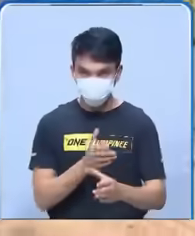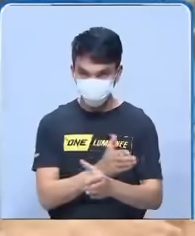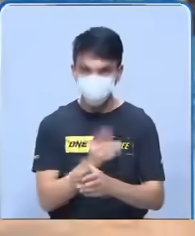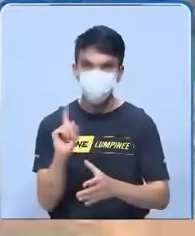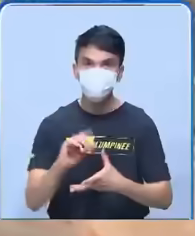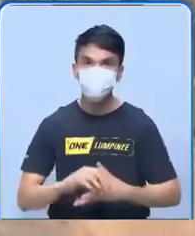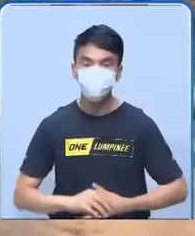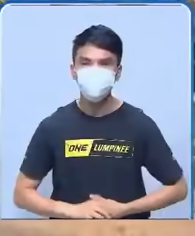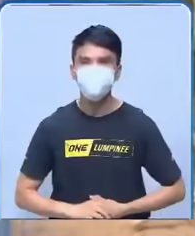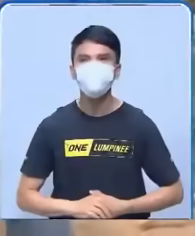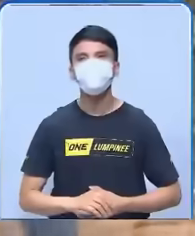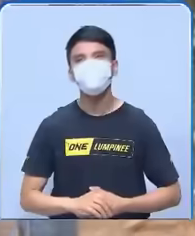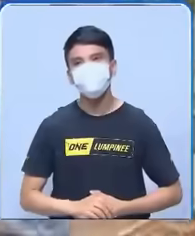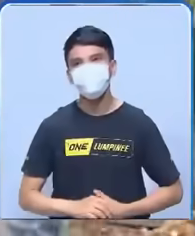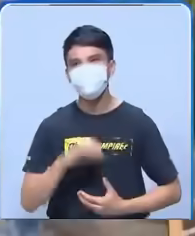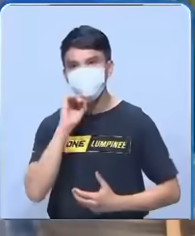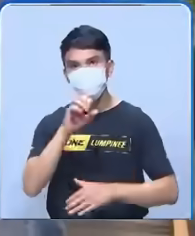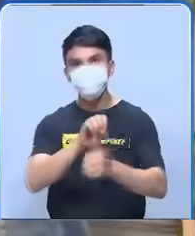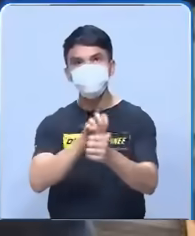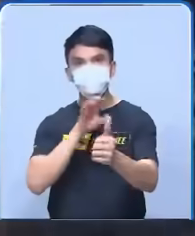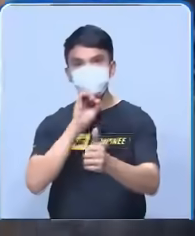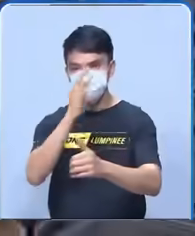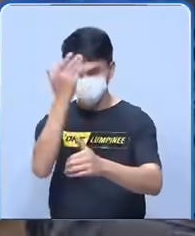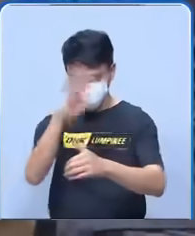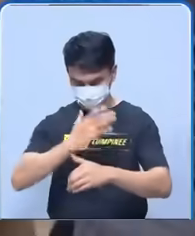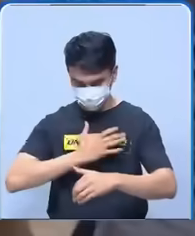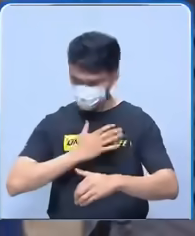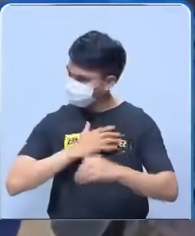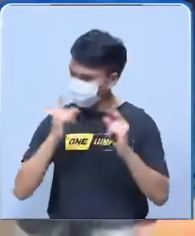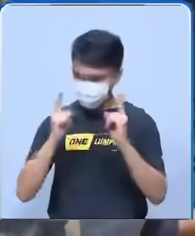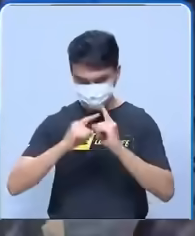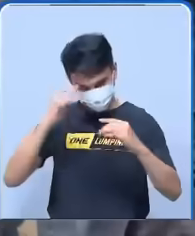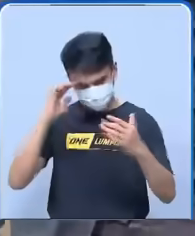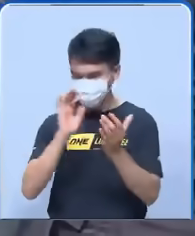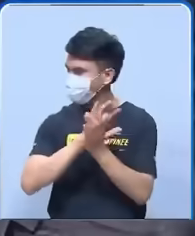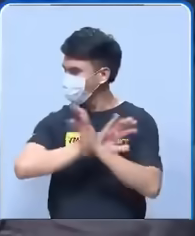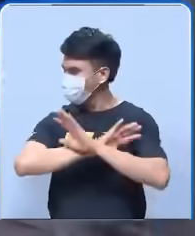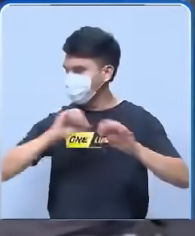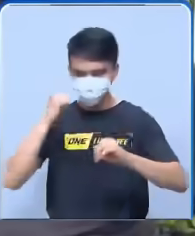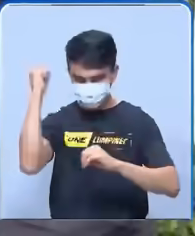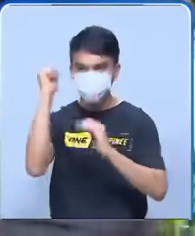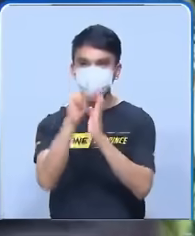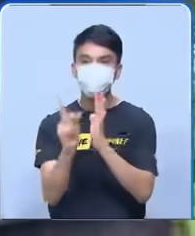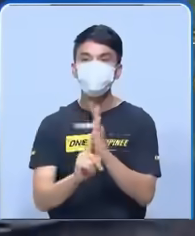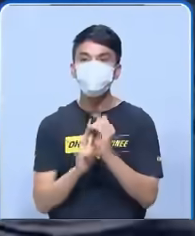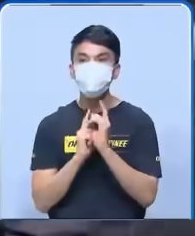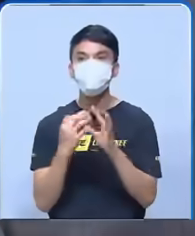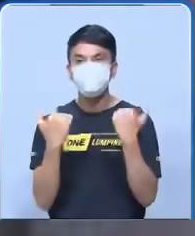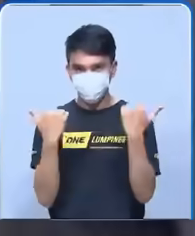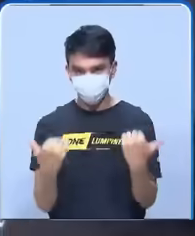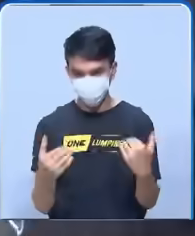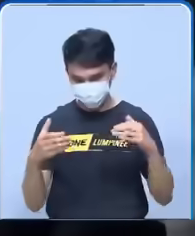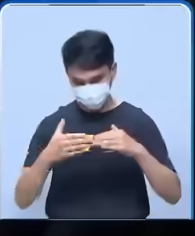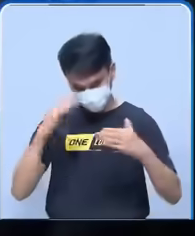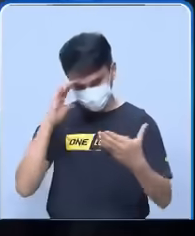าเนี่ยเคยประกาศผ่านผู้นำท้องถิ่นเลยนะ บอ กผมไม่มอบตัวผมจะขอสู้ตายทีนี้คราวนี้เนี่ยชุดจับ